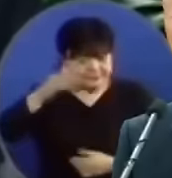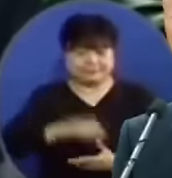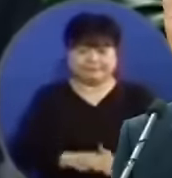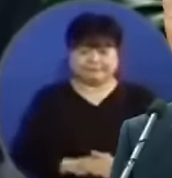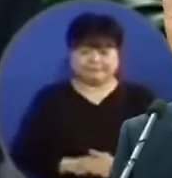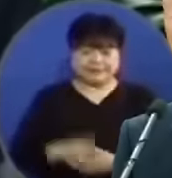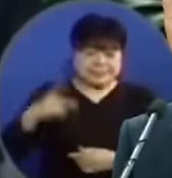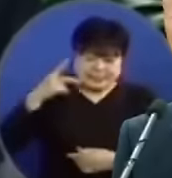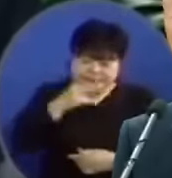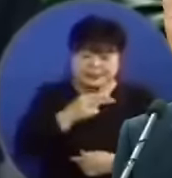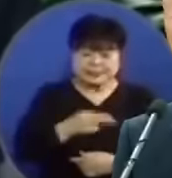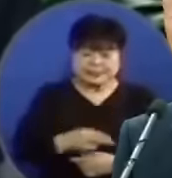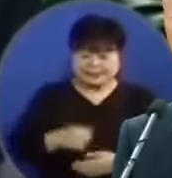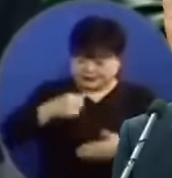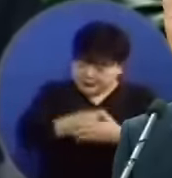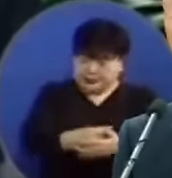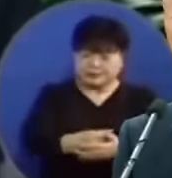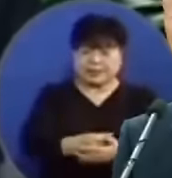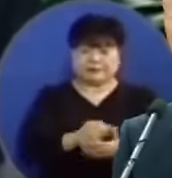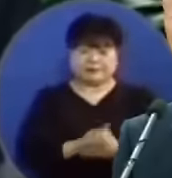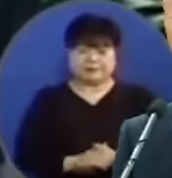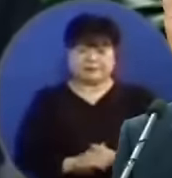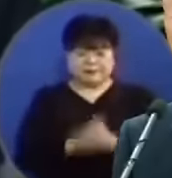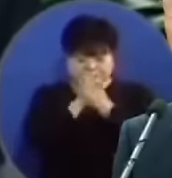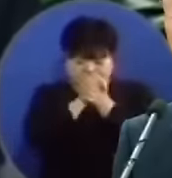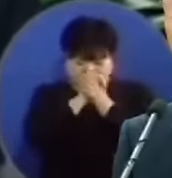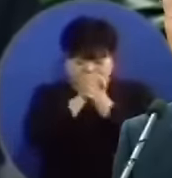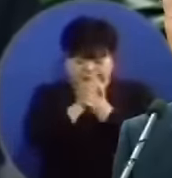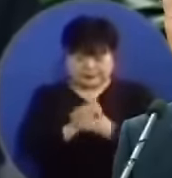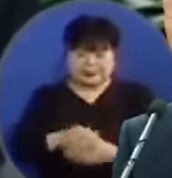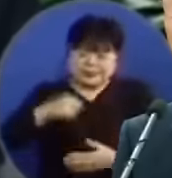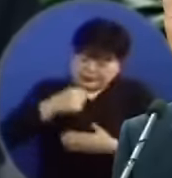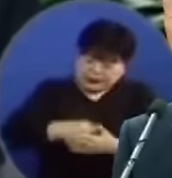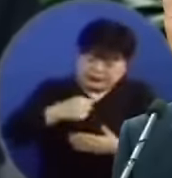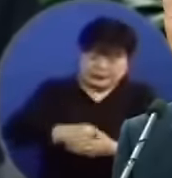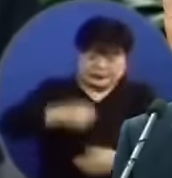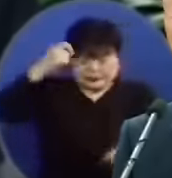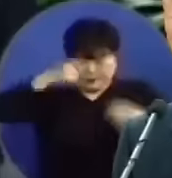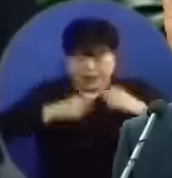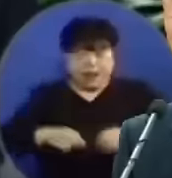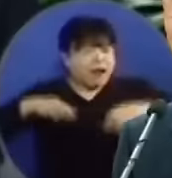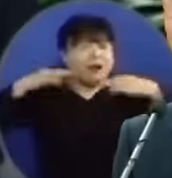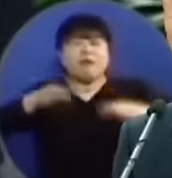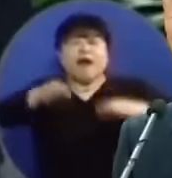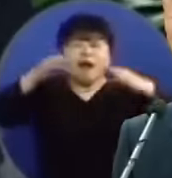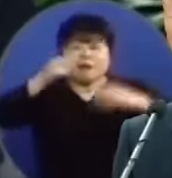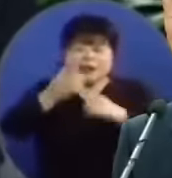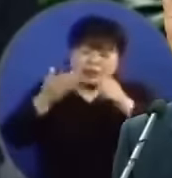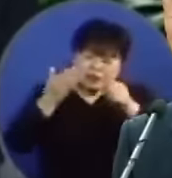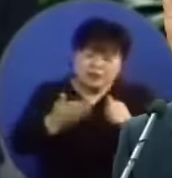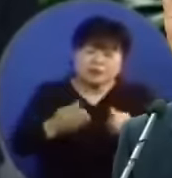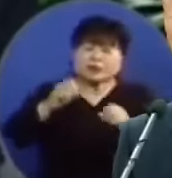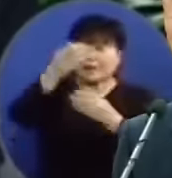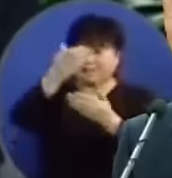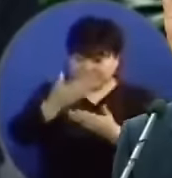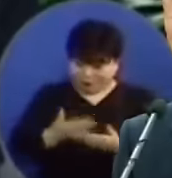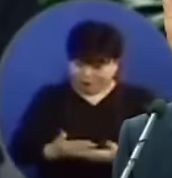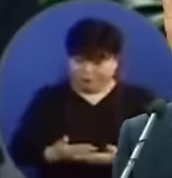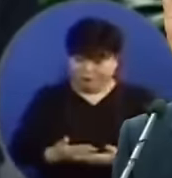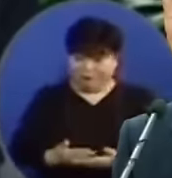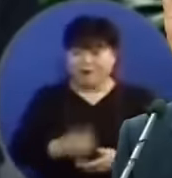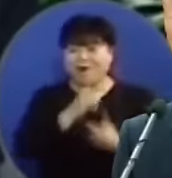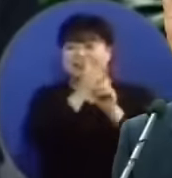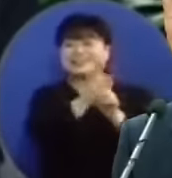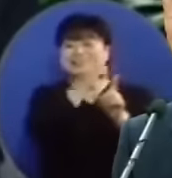그때는 금식합니다. 그리고 탄식하고 부르짖어 하나님의 응답을 받고